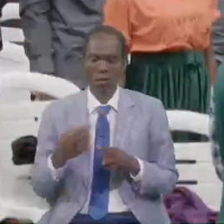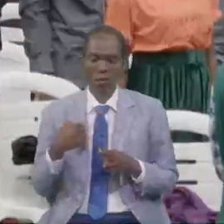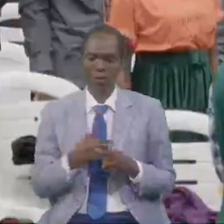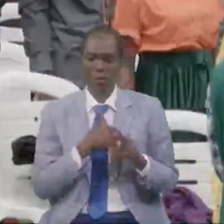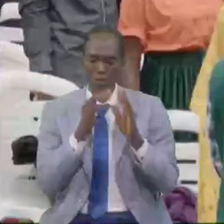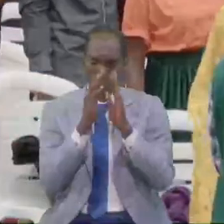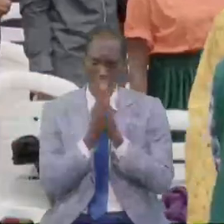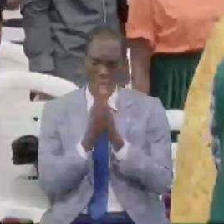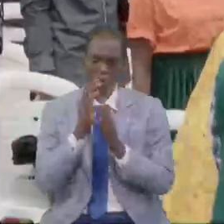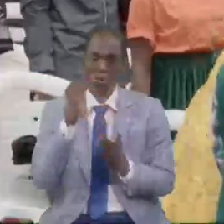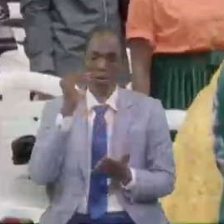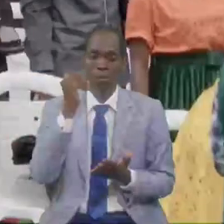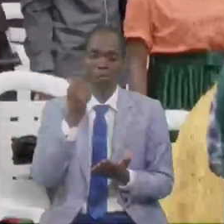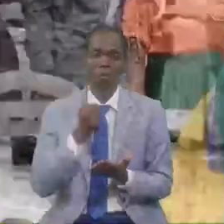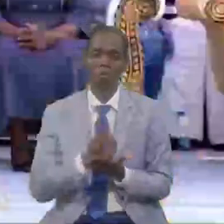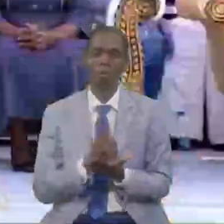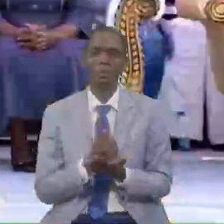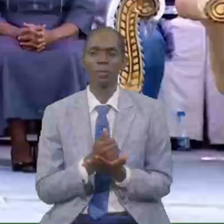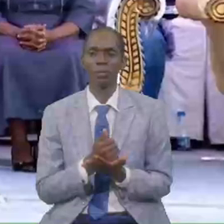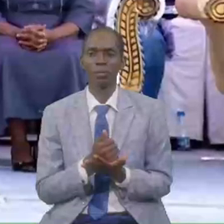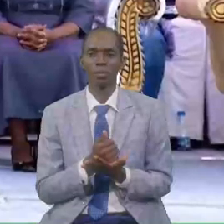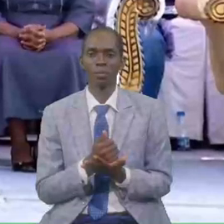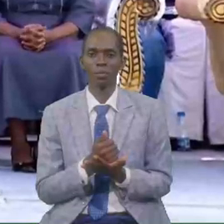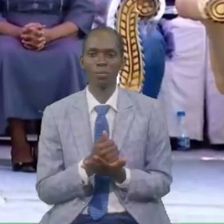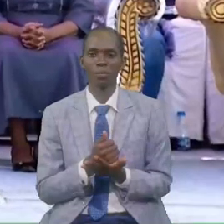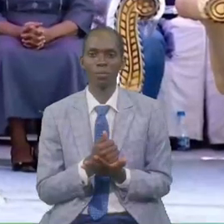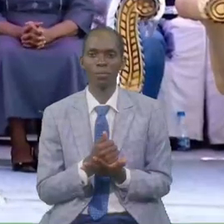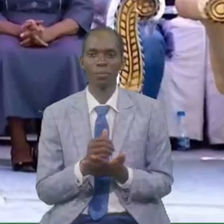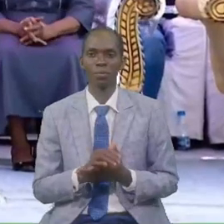de Jésus, nous prions.